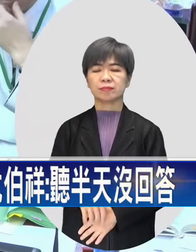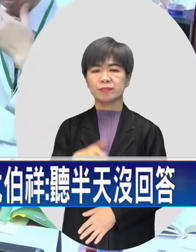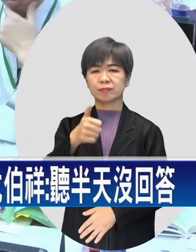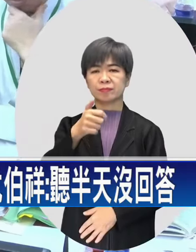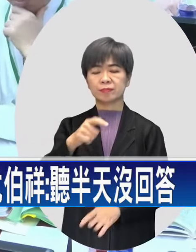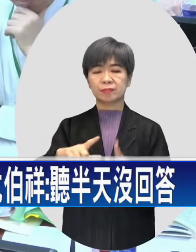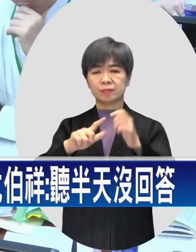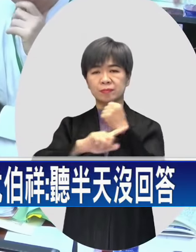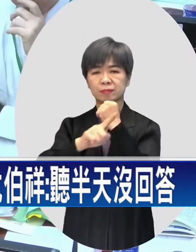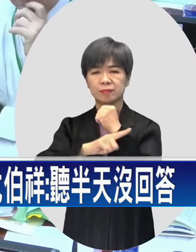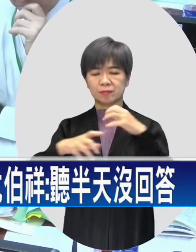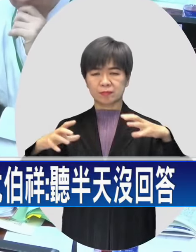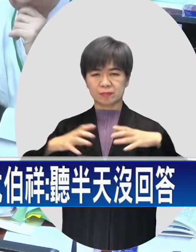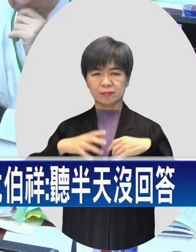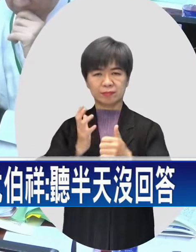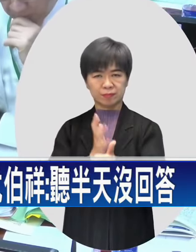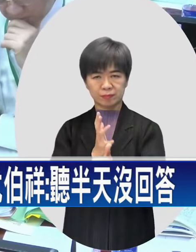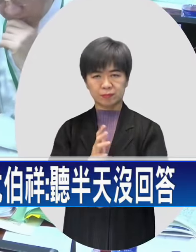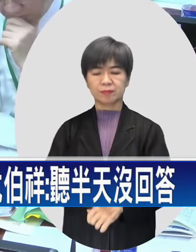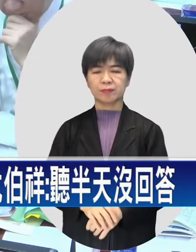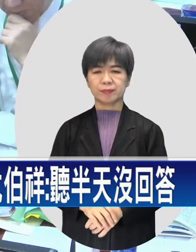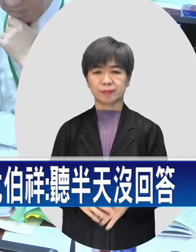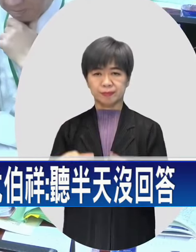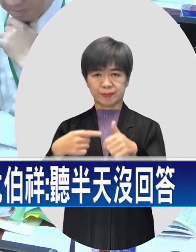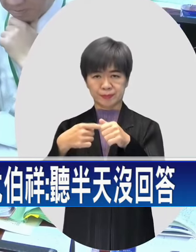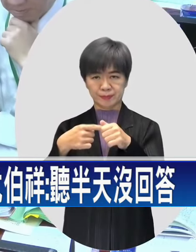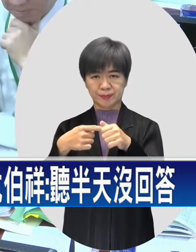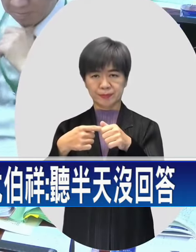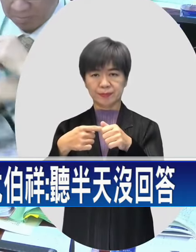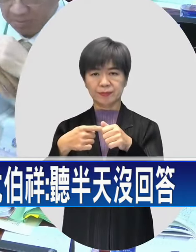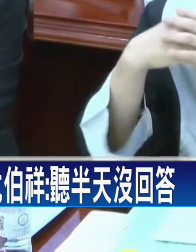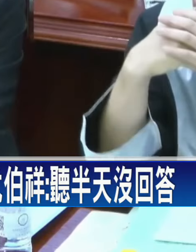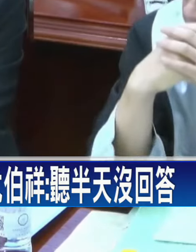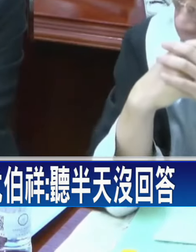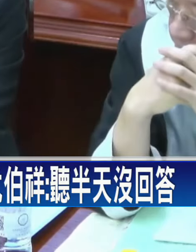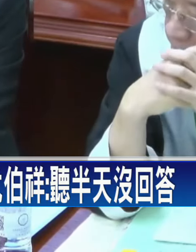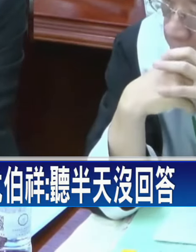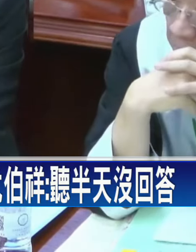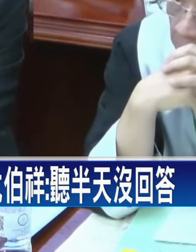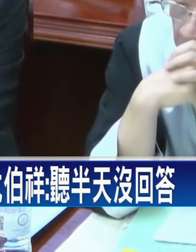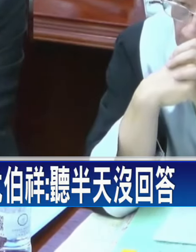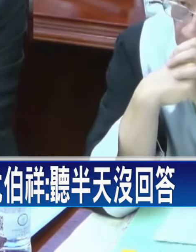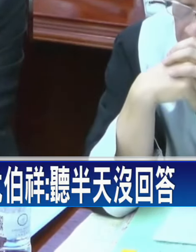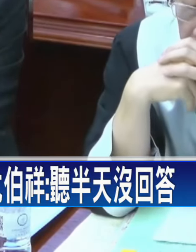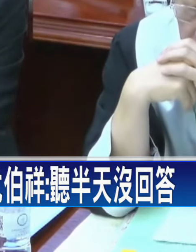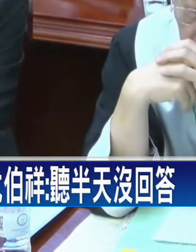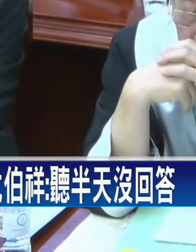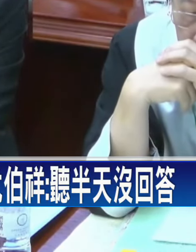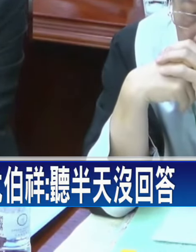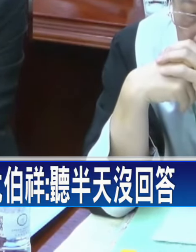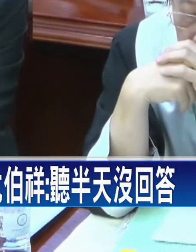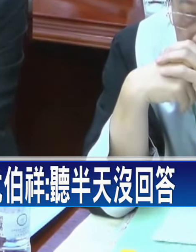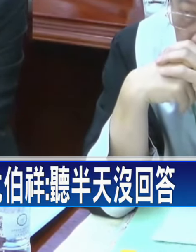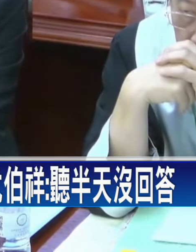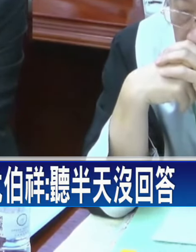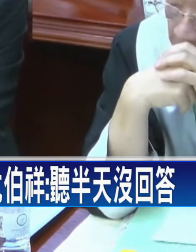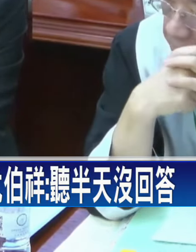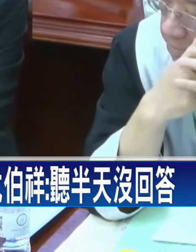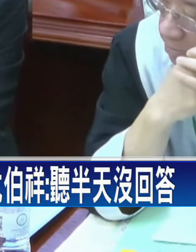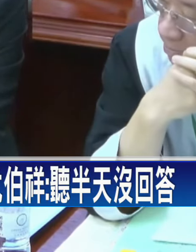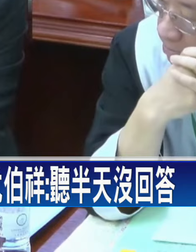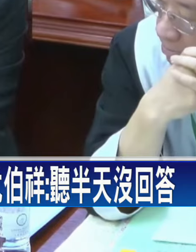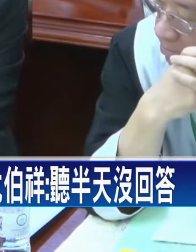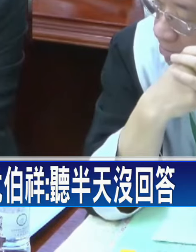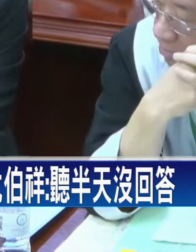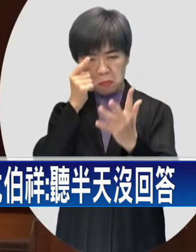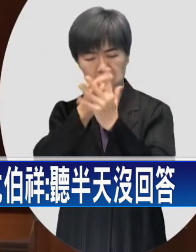党发言人吴昌在咧口说讲，吴国昌真正就是爱直播的人，所以叫选民目睭背后金，找家己选区委员